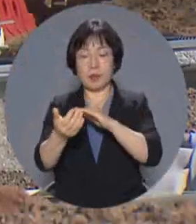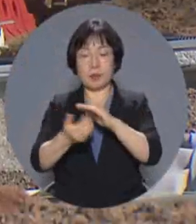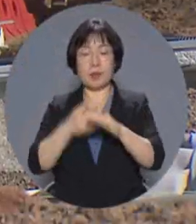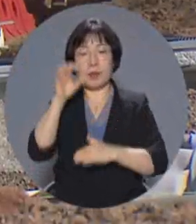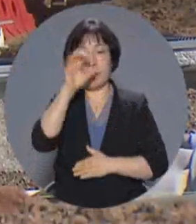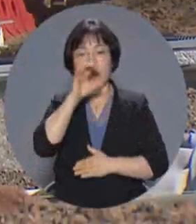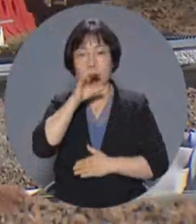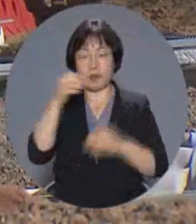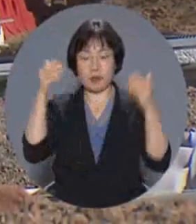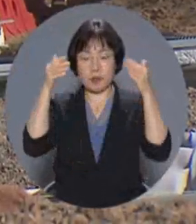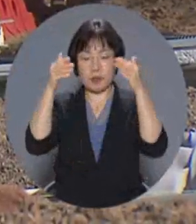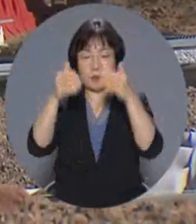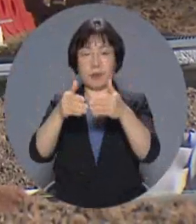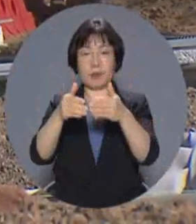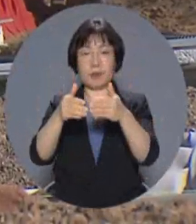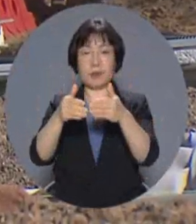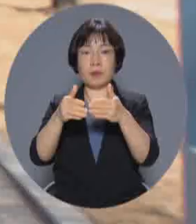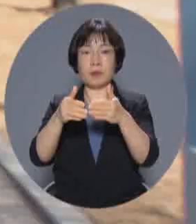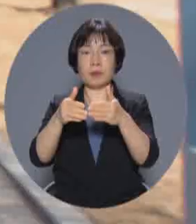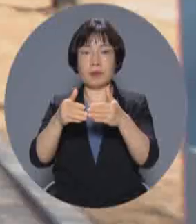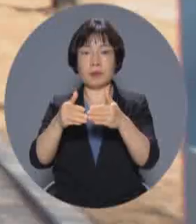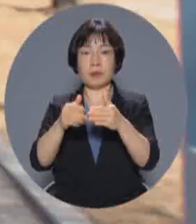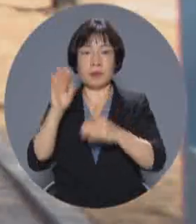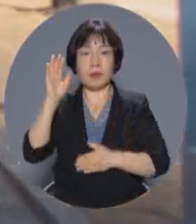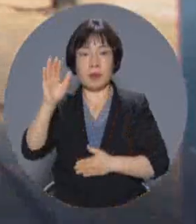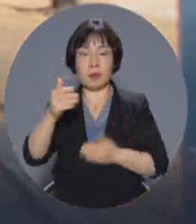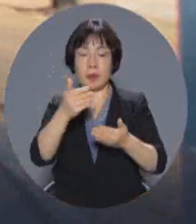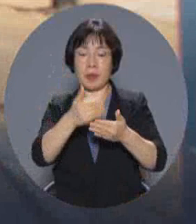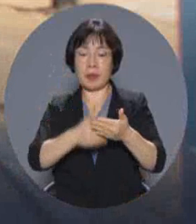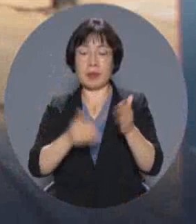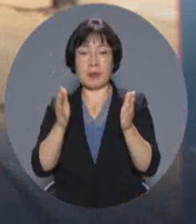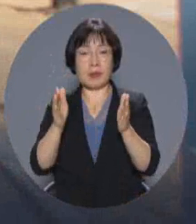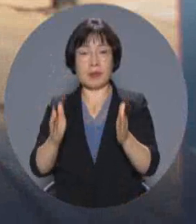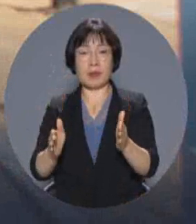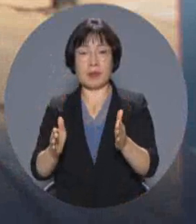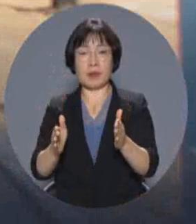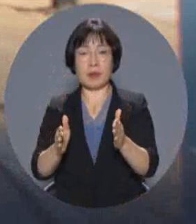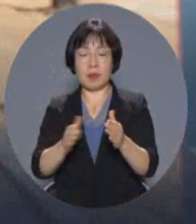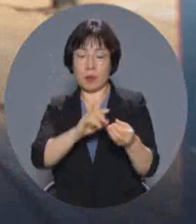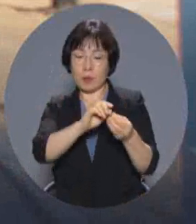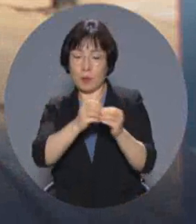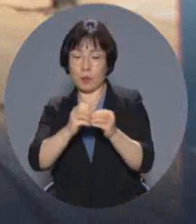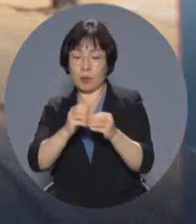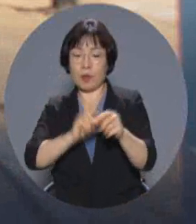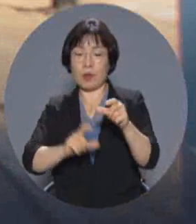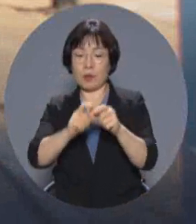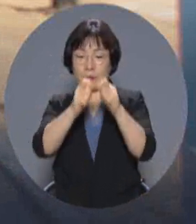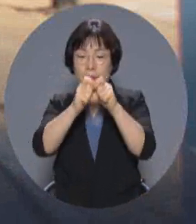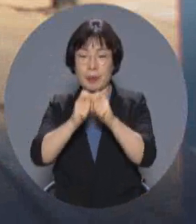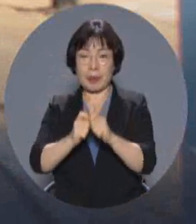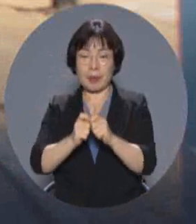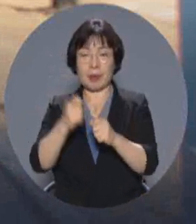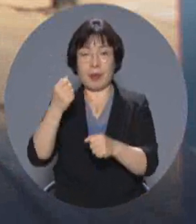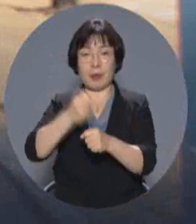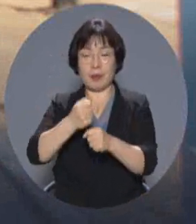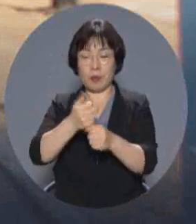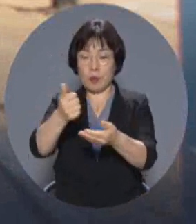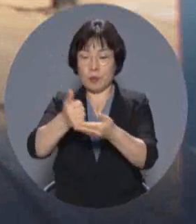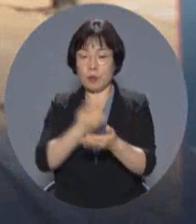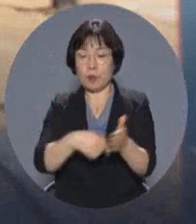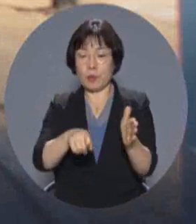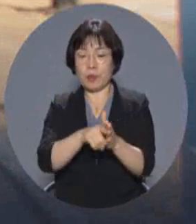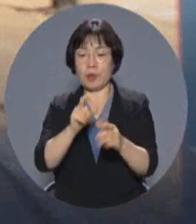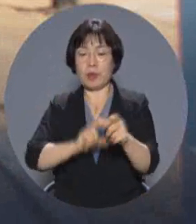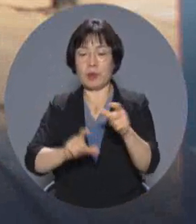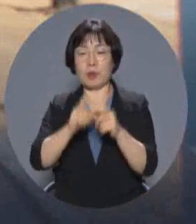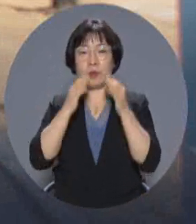연습도 집중적으로 이뤄집니다. 앞으로 남은 기간에는 만들어진 정원을 좀 더 디테일하게 고객을 위해서 완성도를